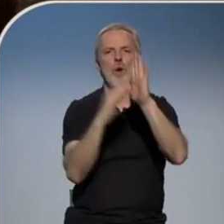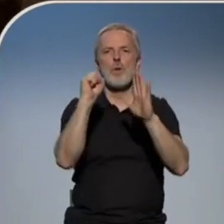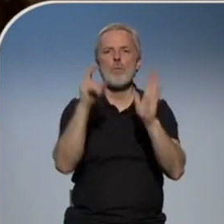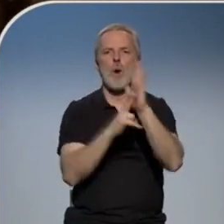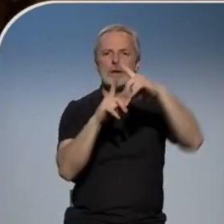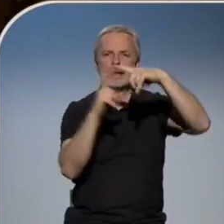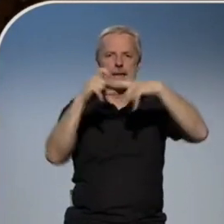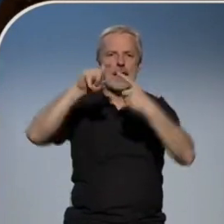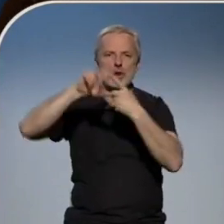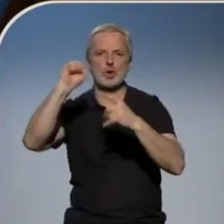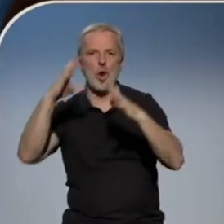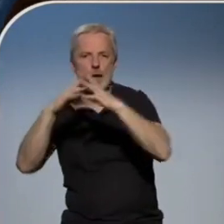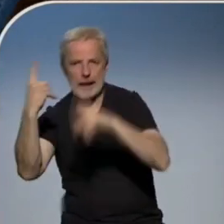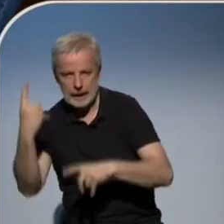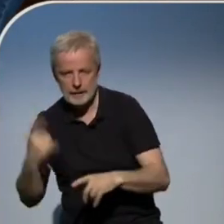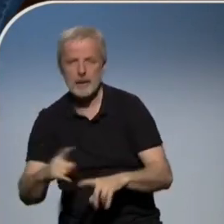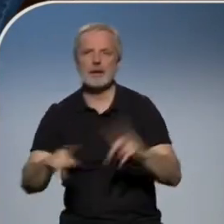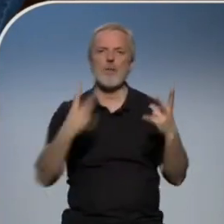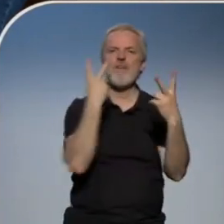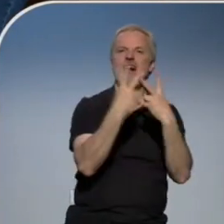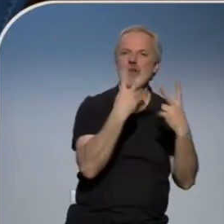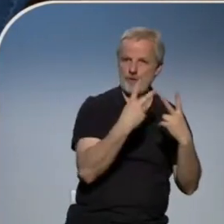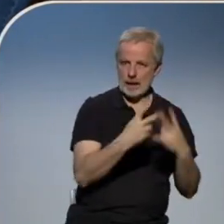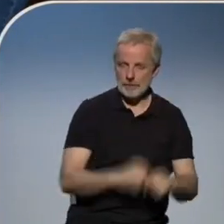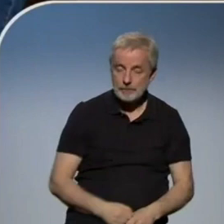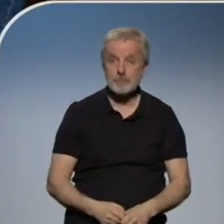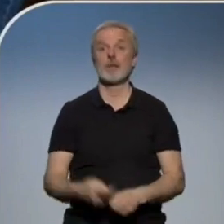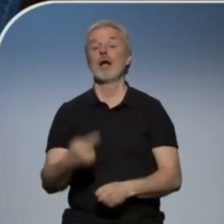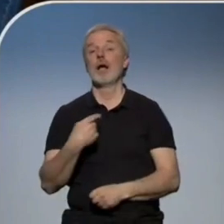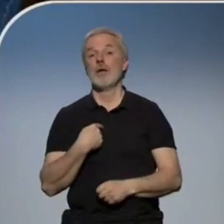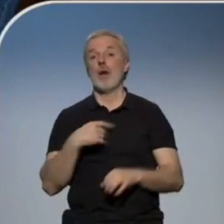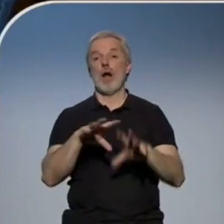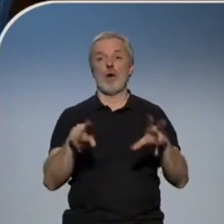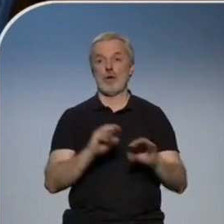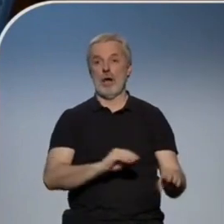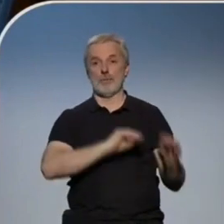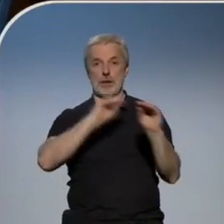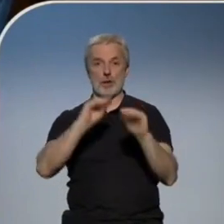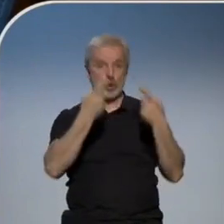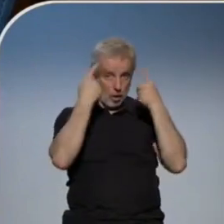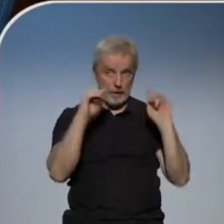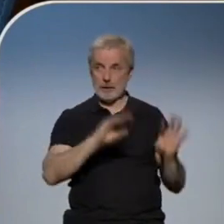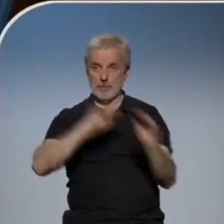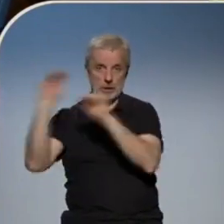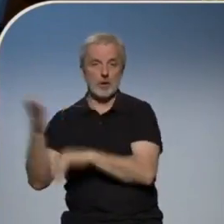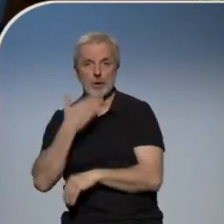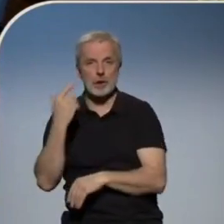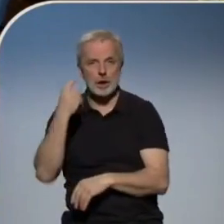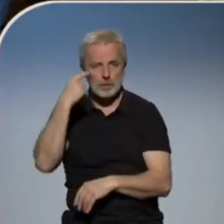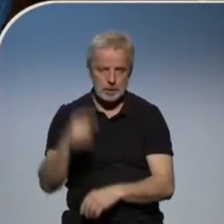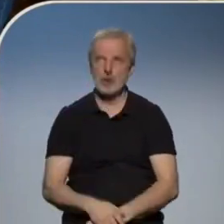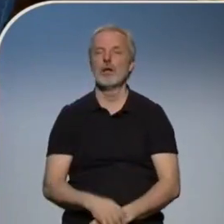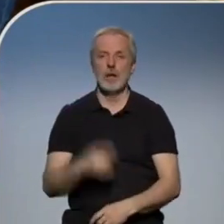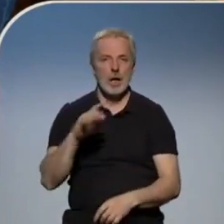aktivně. Divákův syn se přestěhoval s rodinou ze Slovenska do Čech a jeho syn protáčí stále oči, má skoro už takový tik. Co